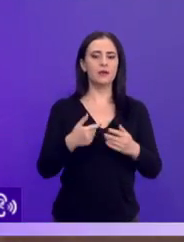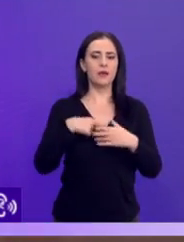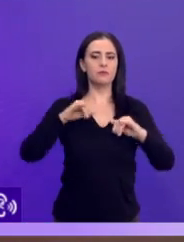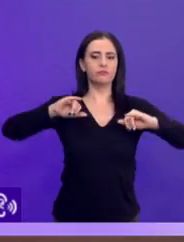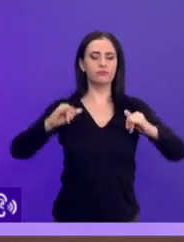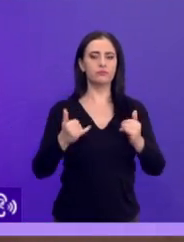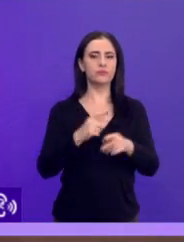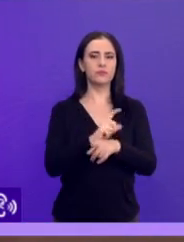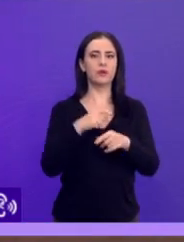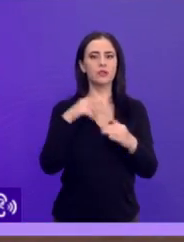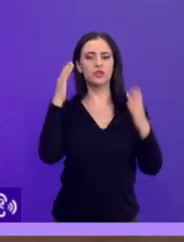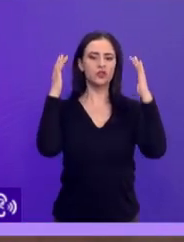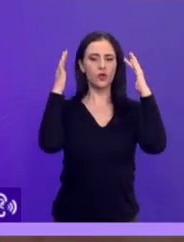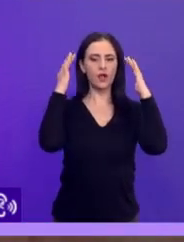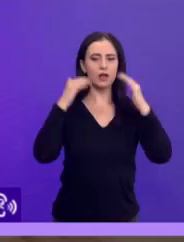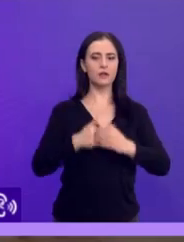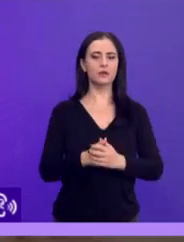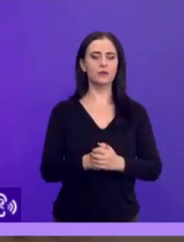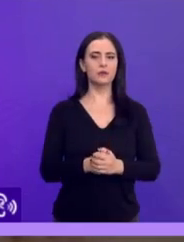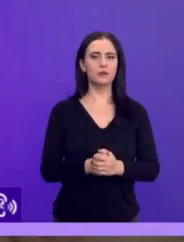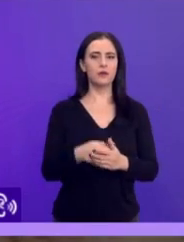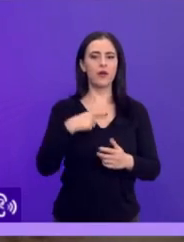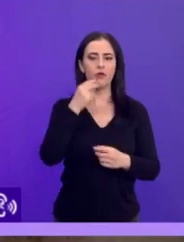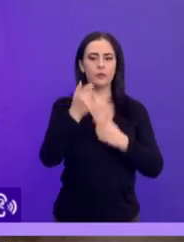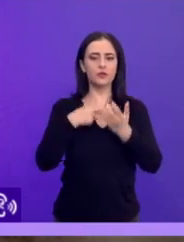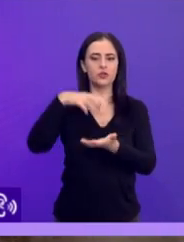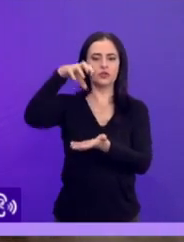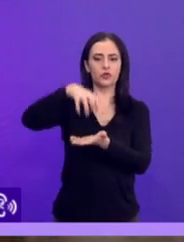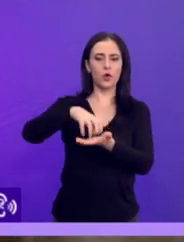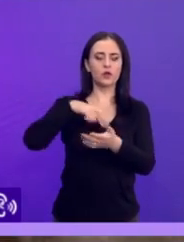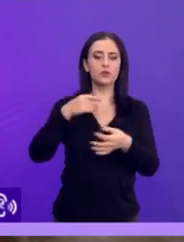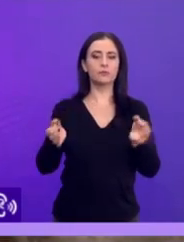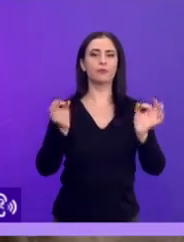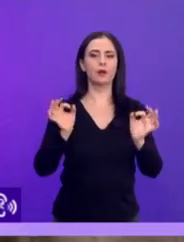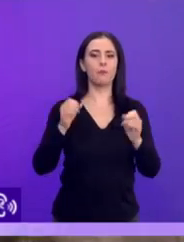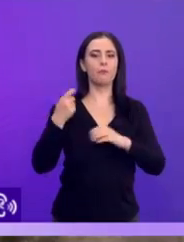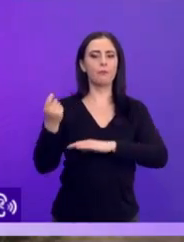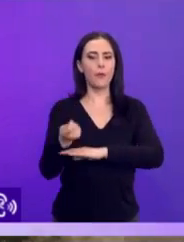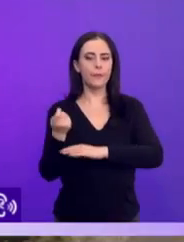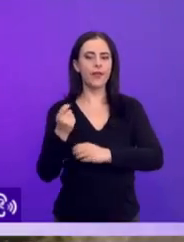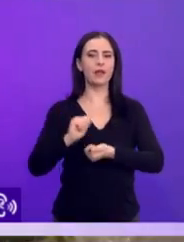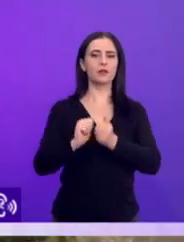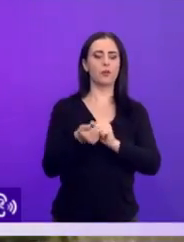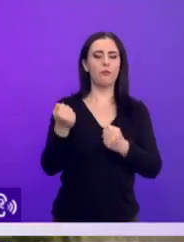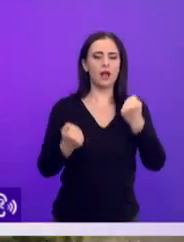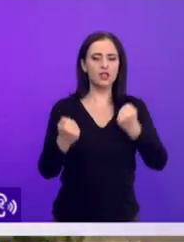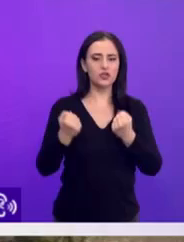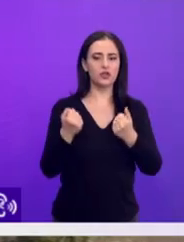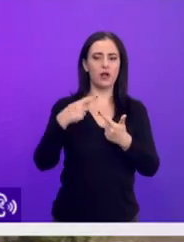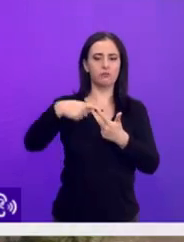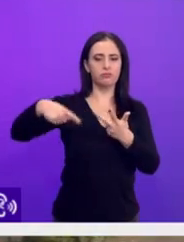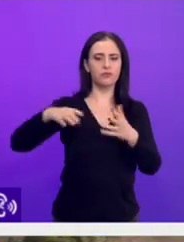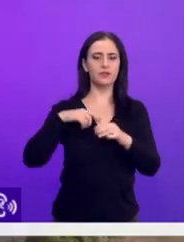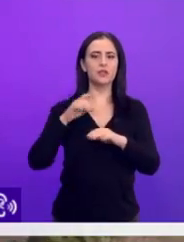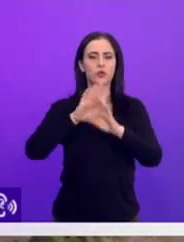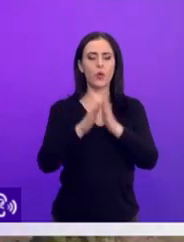prăbușită și deteriorată de incendiul violent de ieri. Vedem autospecialele pompierilor și mașina SMURD care sunt